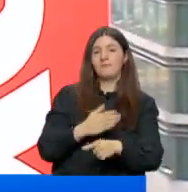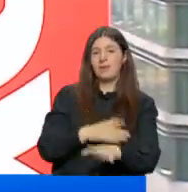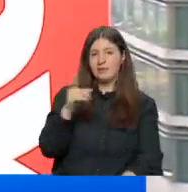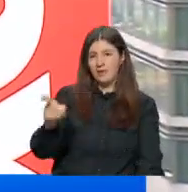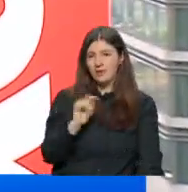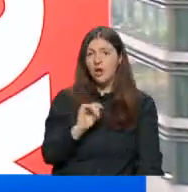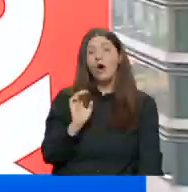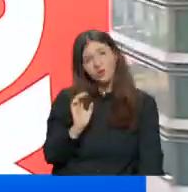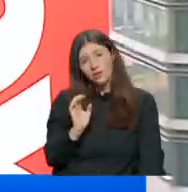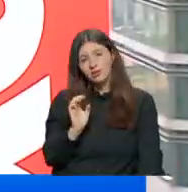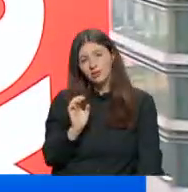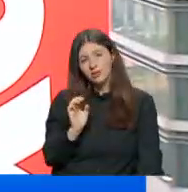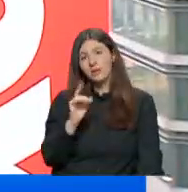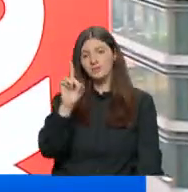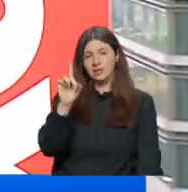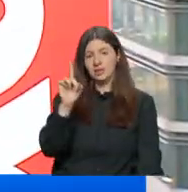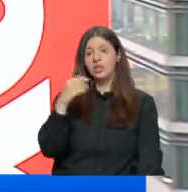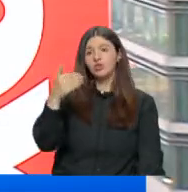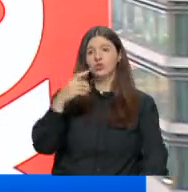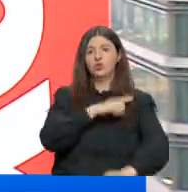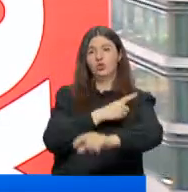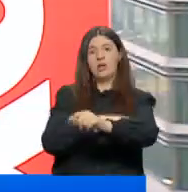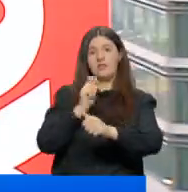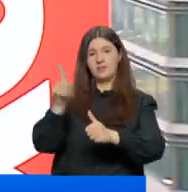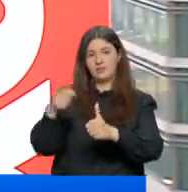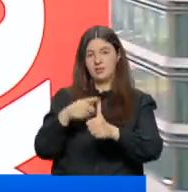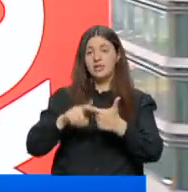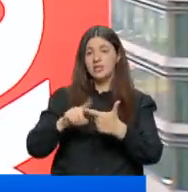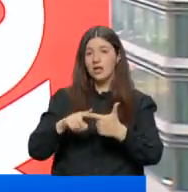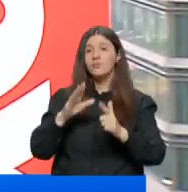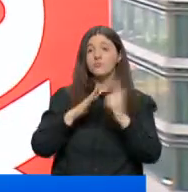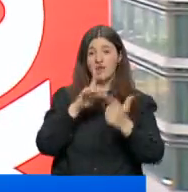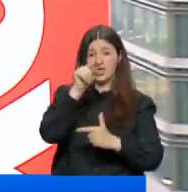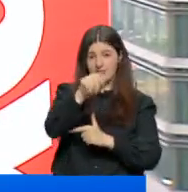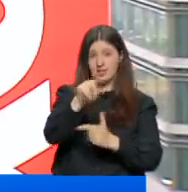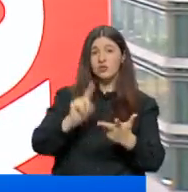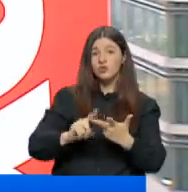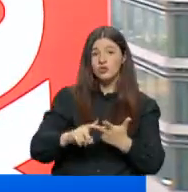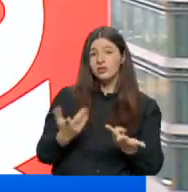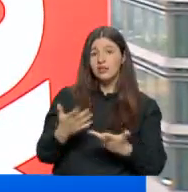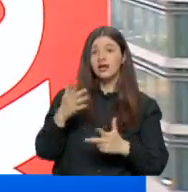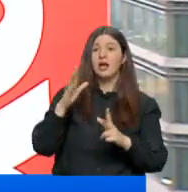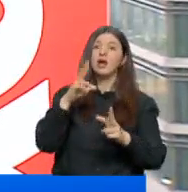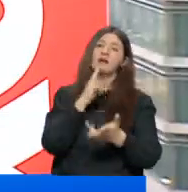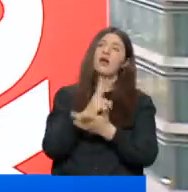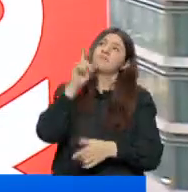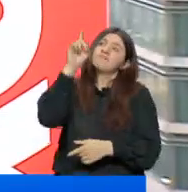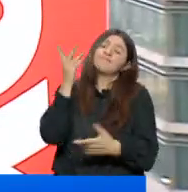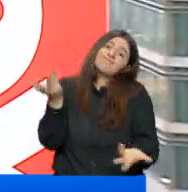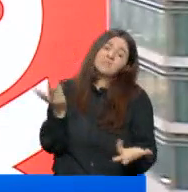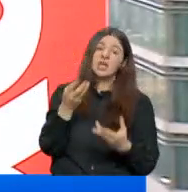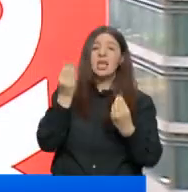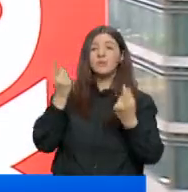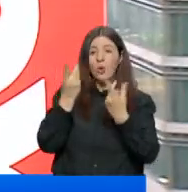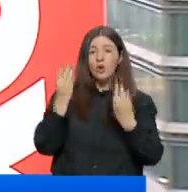memlekette. O zaman bir, dış güçler yapmıştır. İki, muhalefet yapmıştır. Üç, takdiri ilahidir. Ama iyi